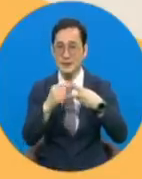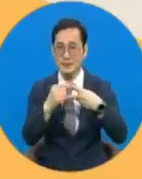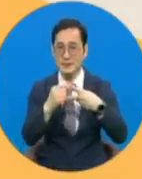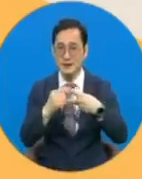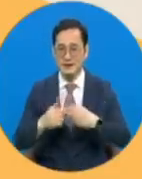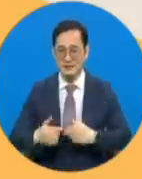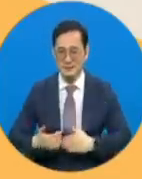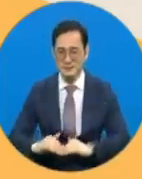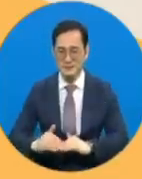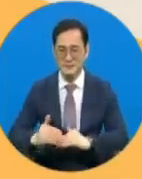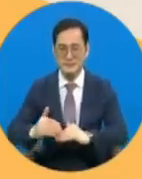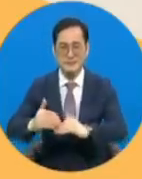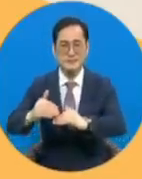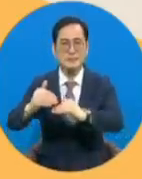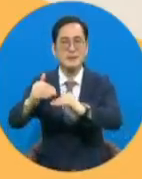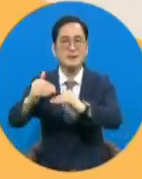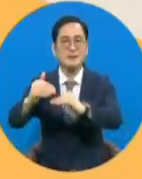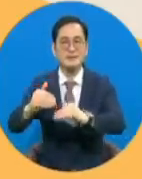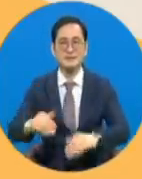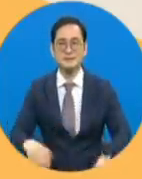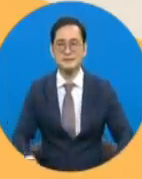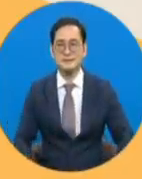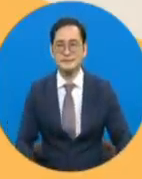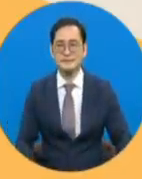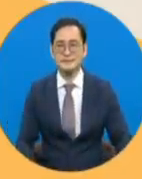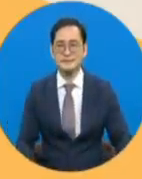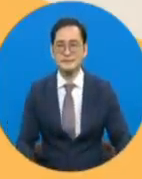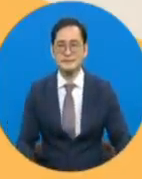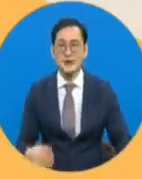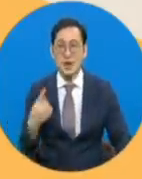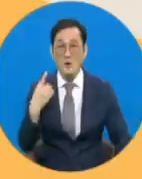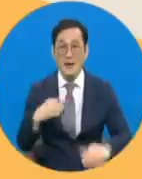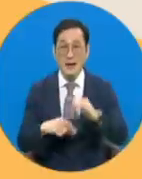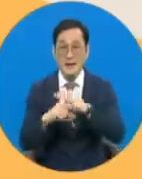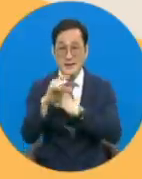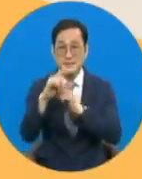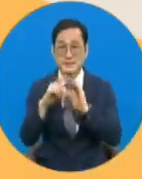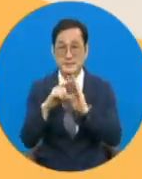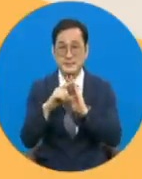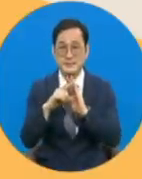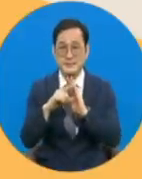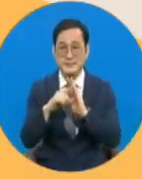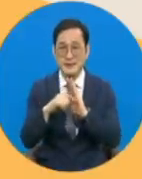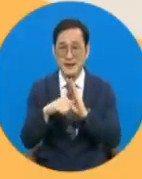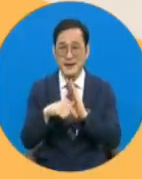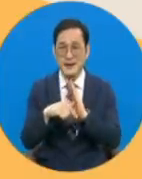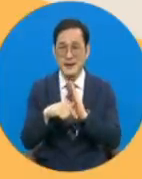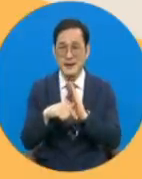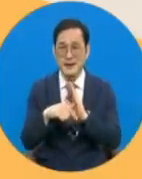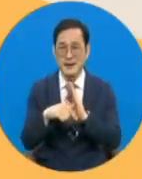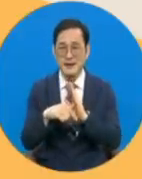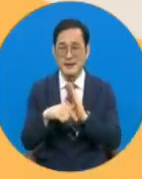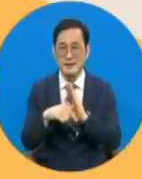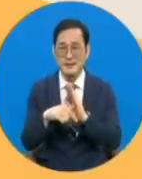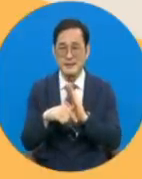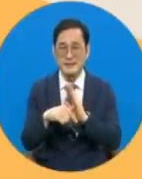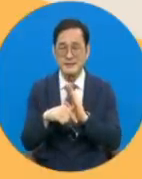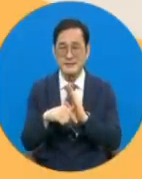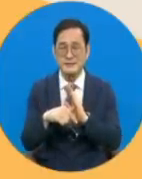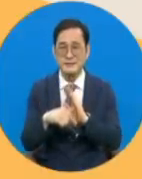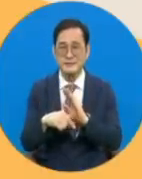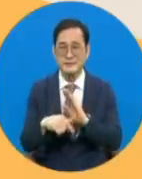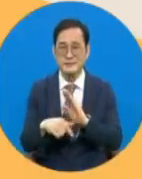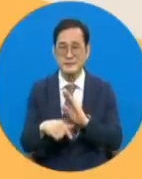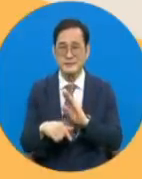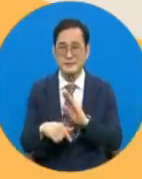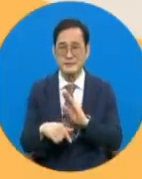오늘의 첫 번째 이슈는요, 이겁니다. 어제 아침입니다. 출근길 모두가 아찔한 사고 소식에 가슴을